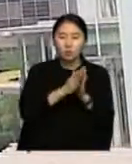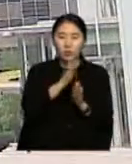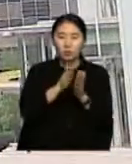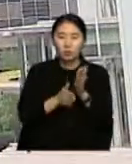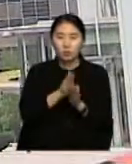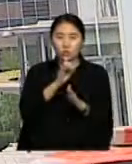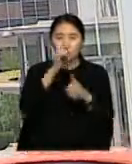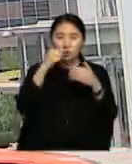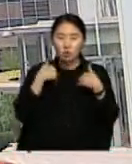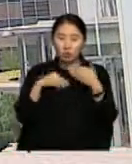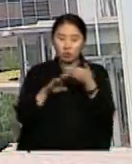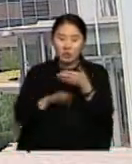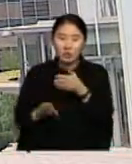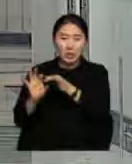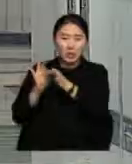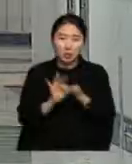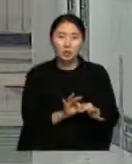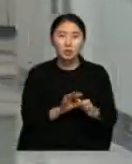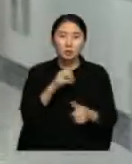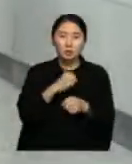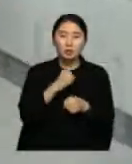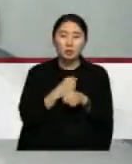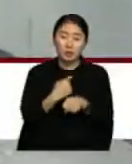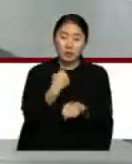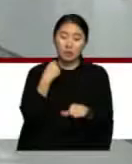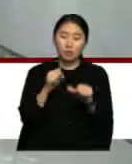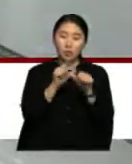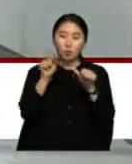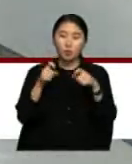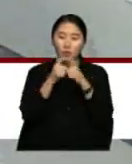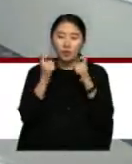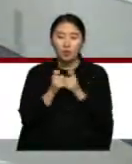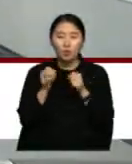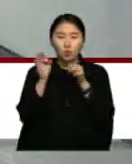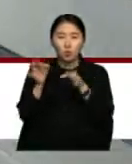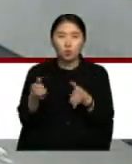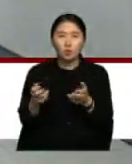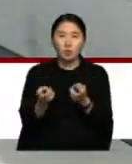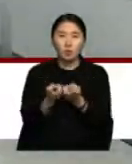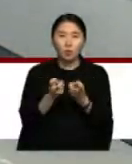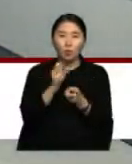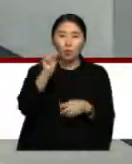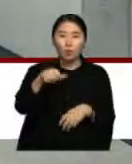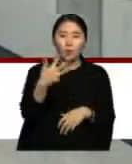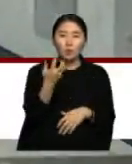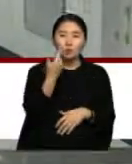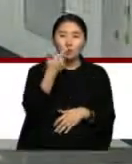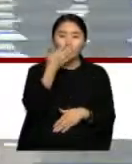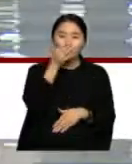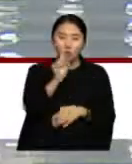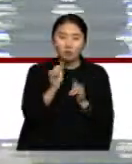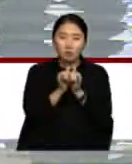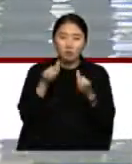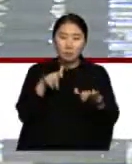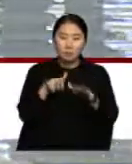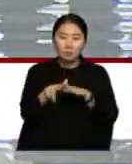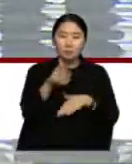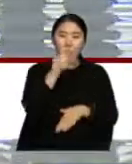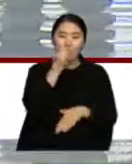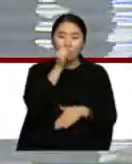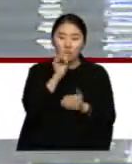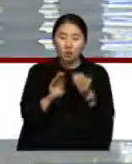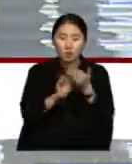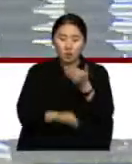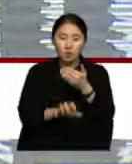잇는 지하보도가 만들어졌습니다. 작년 5월 민간 투자 방식으로 586억 원을 들여 사람들이 걸어 다닐 수 있는